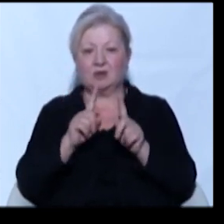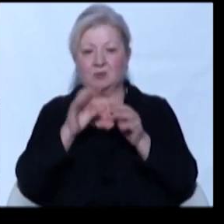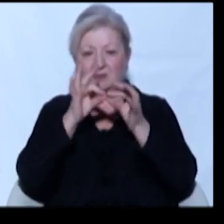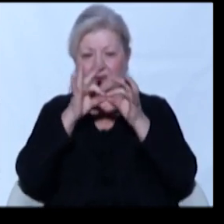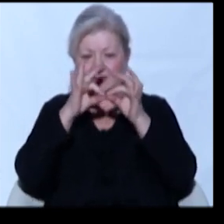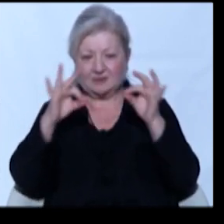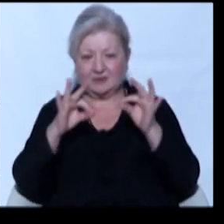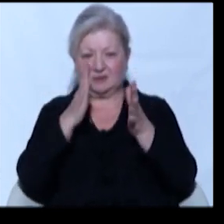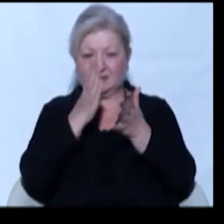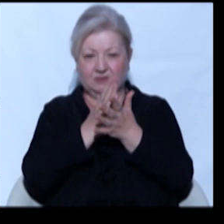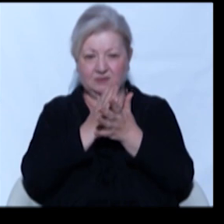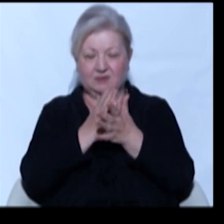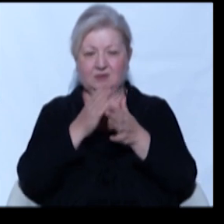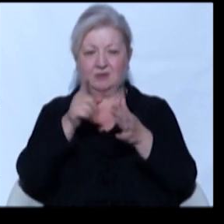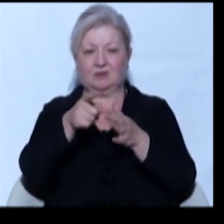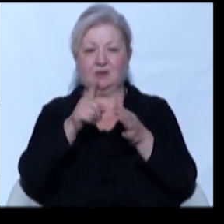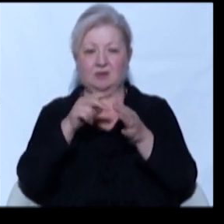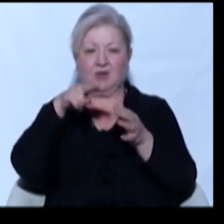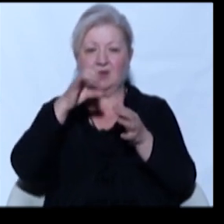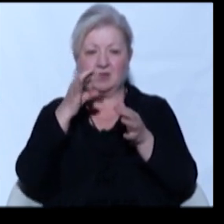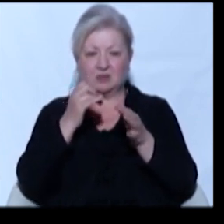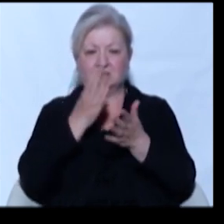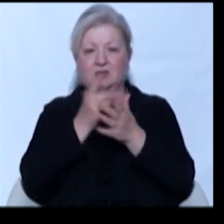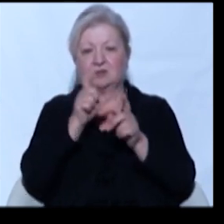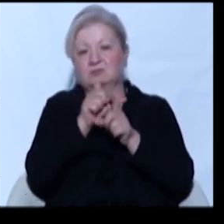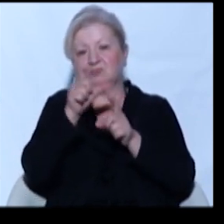უფრო დაშორებულია ფოკუსი, ანუ ფოკუსური მანძილი